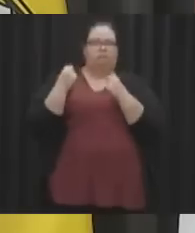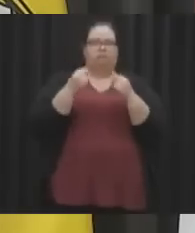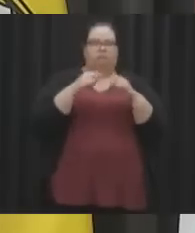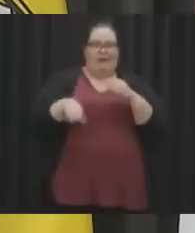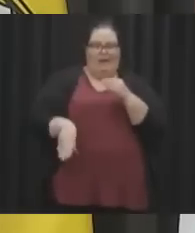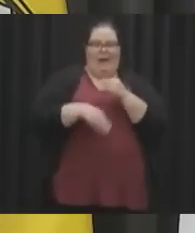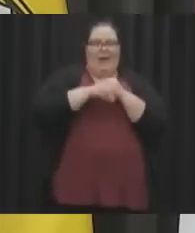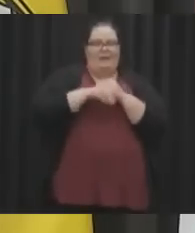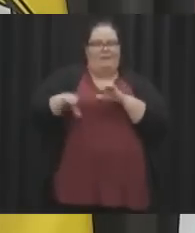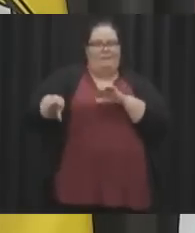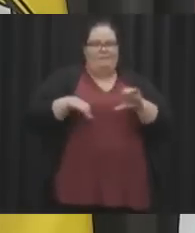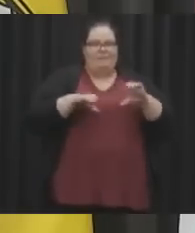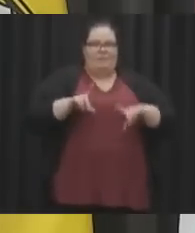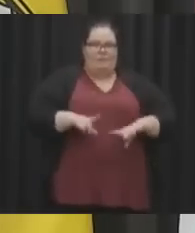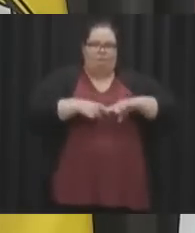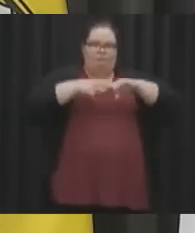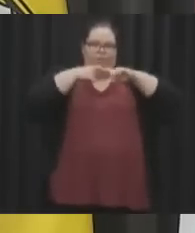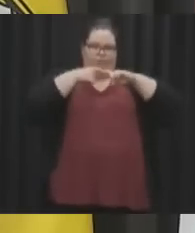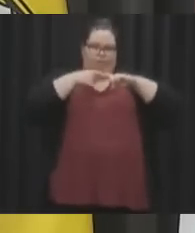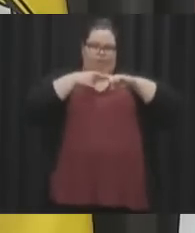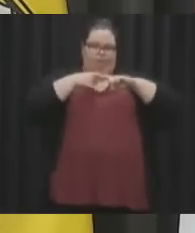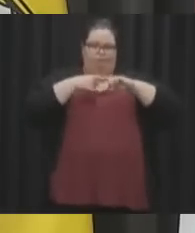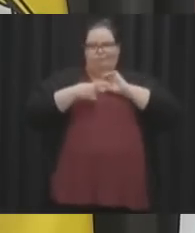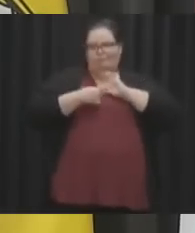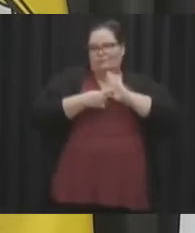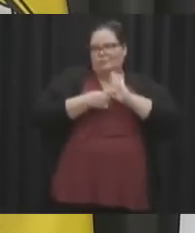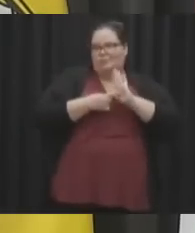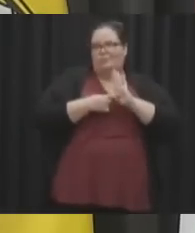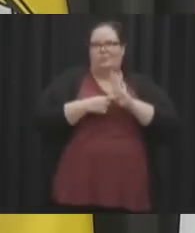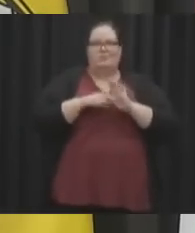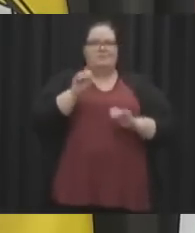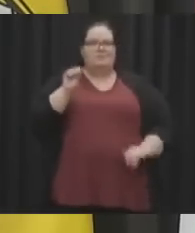will be put in place until they are able to safely return to school.